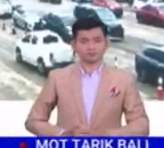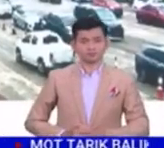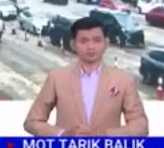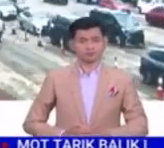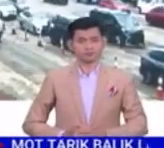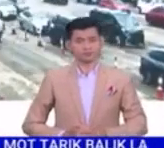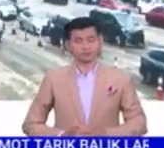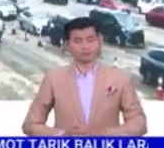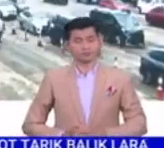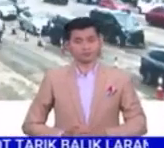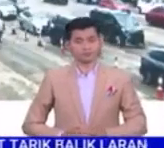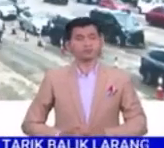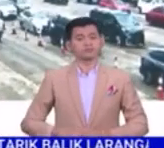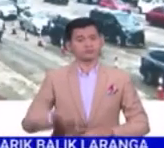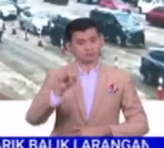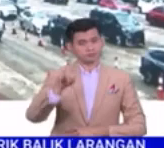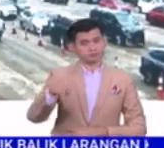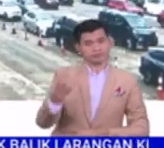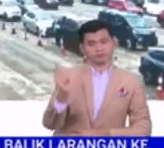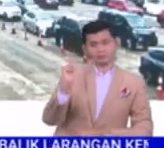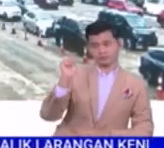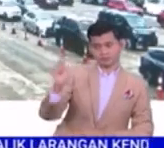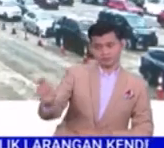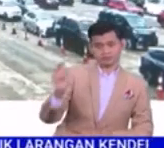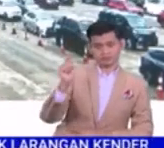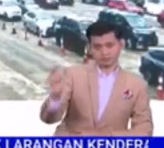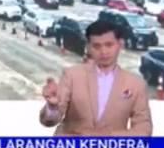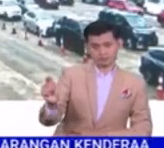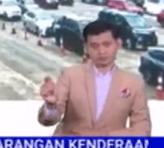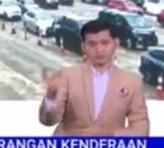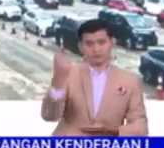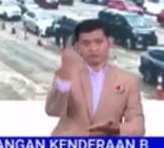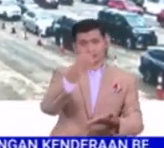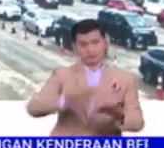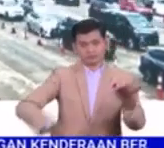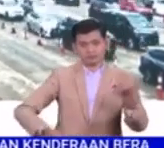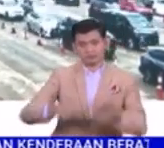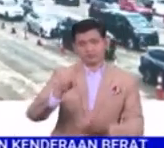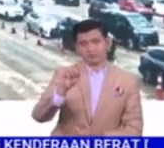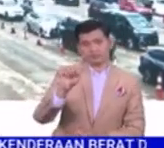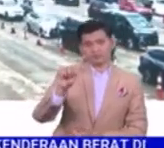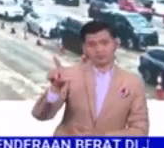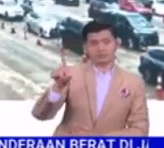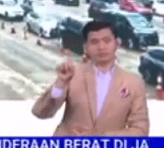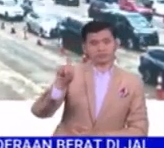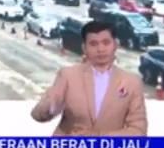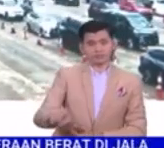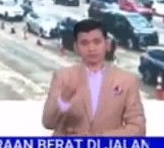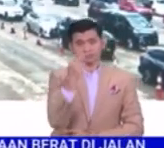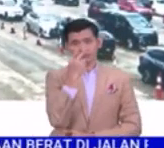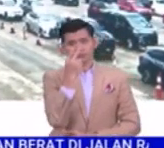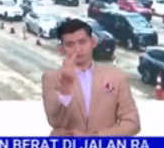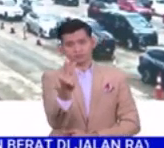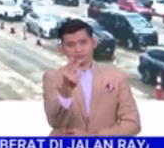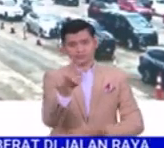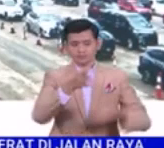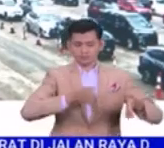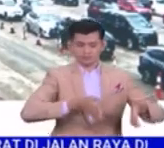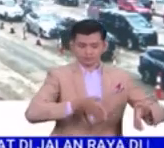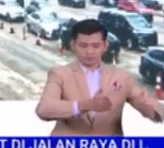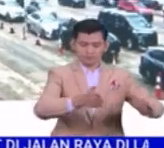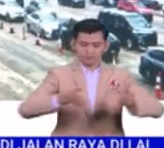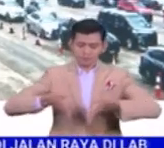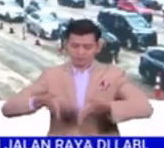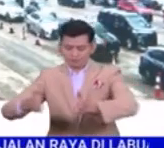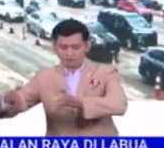menyentuhkan kad touch and go di Plaza Tol dan pastikan berada di lorong yang betul